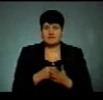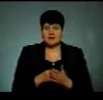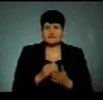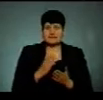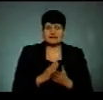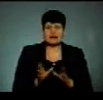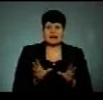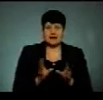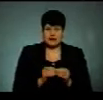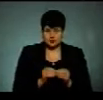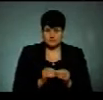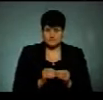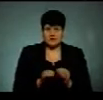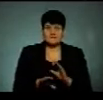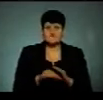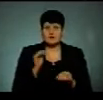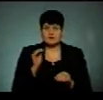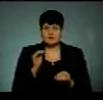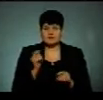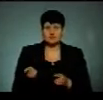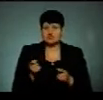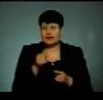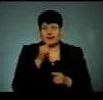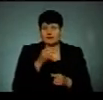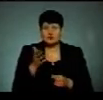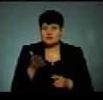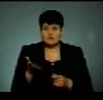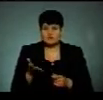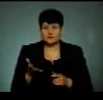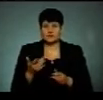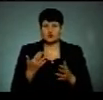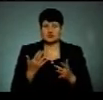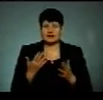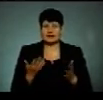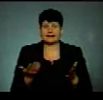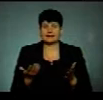разом, тоді вибрати постачальника є неможливо, оскільки воно, ну,